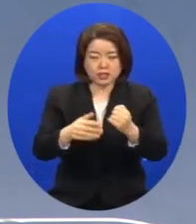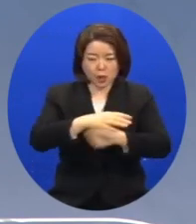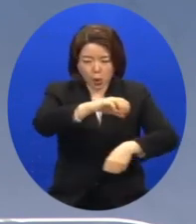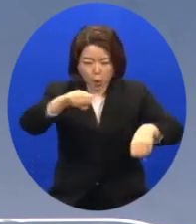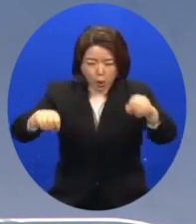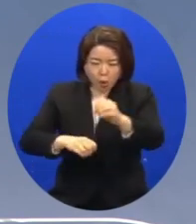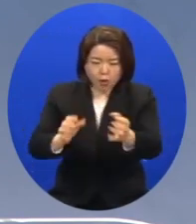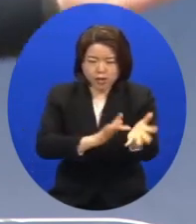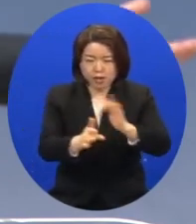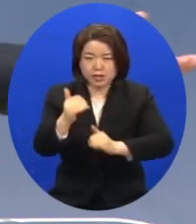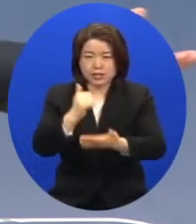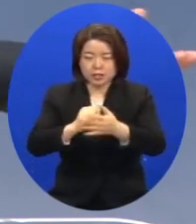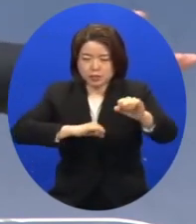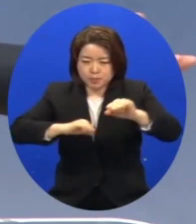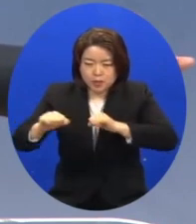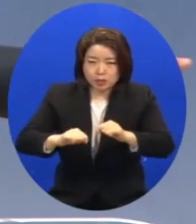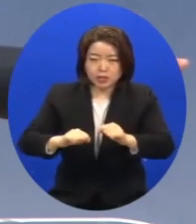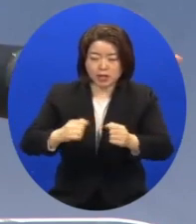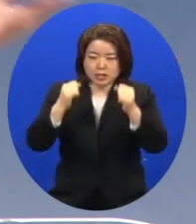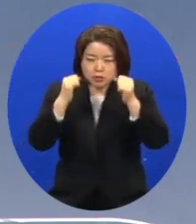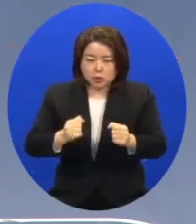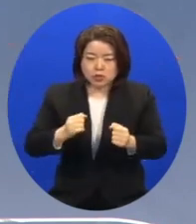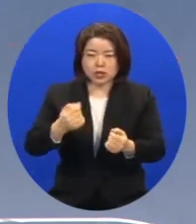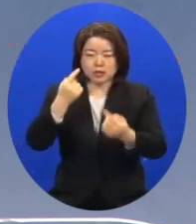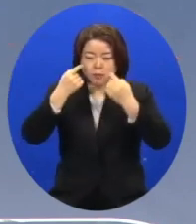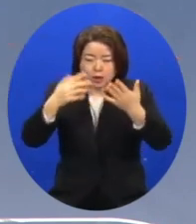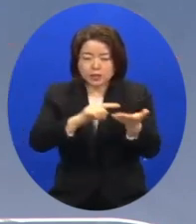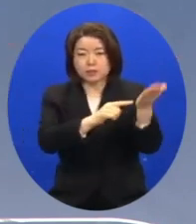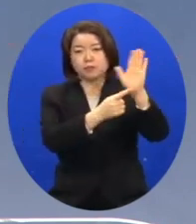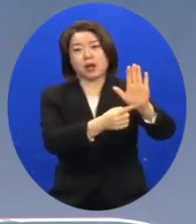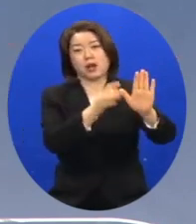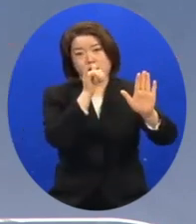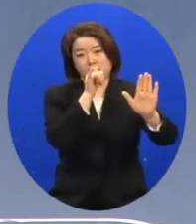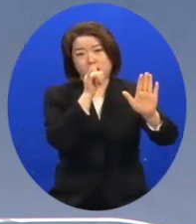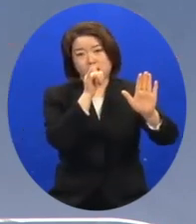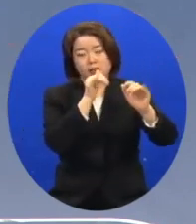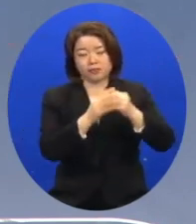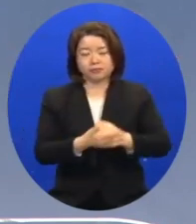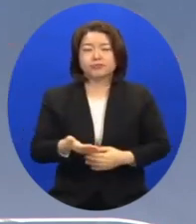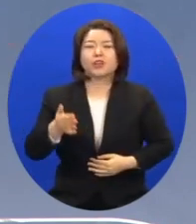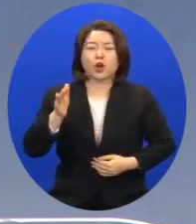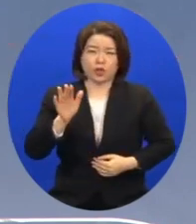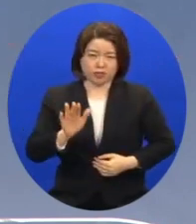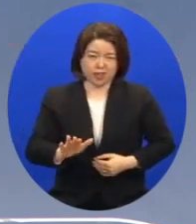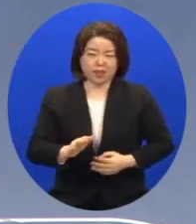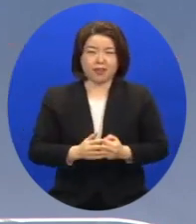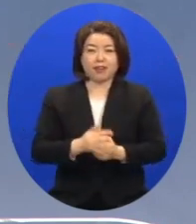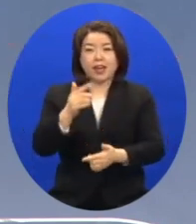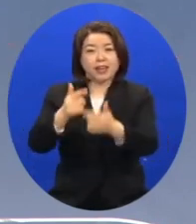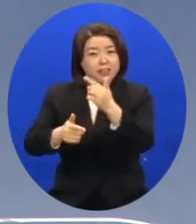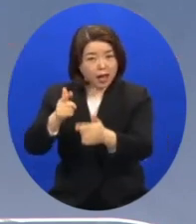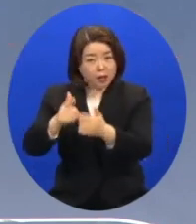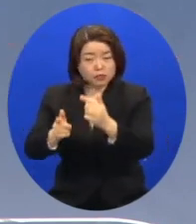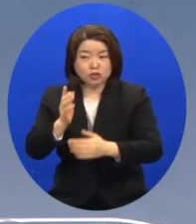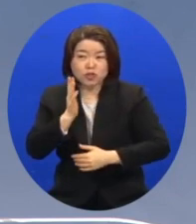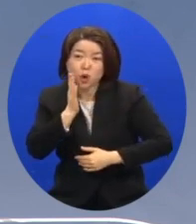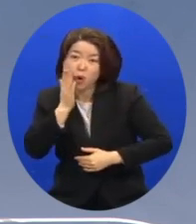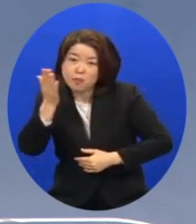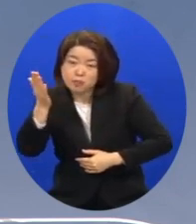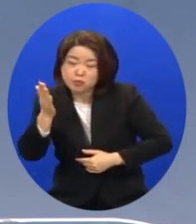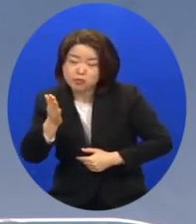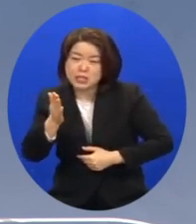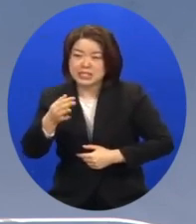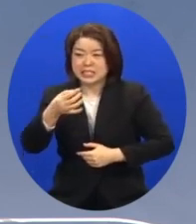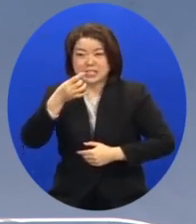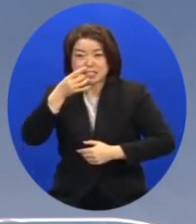역사와 존재가 더 분명하게 드러납니다 그런데 나무나 또는 풀이나 짚으로 그렇게